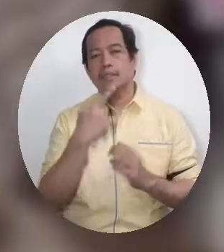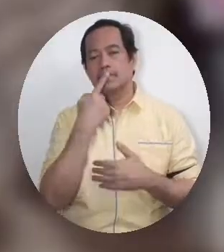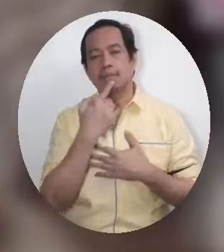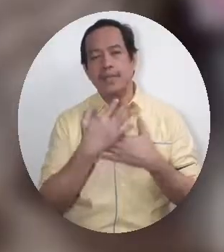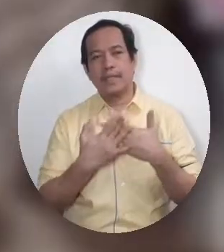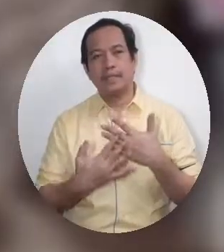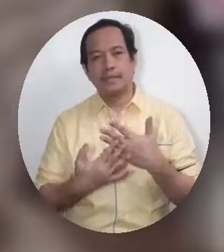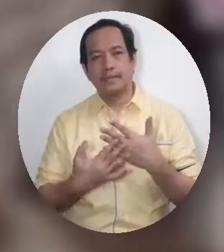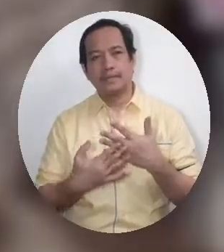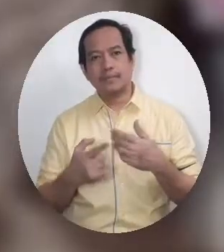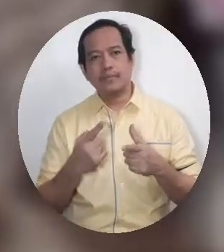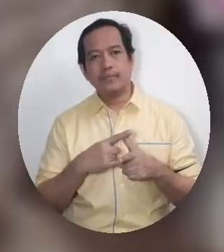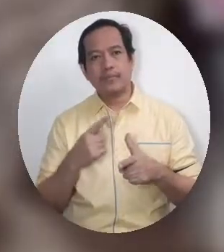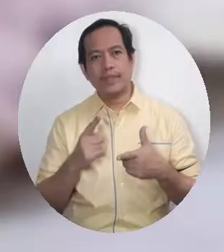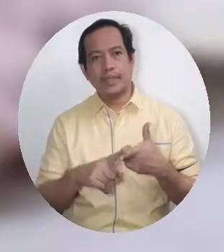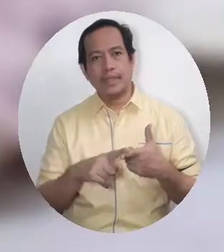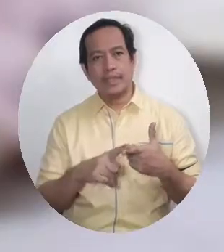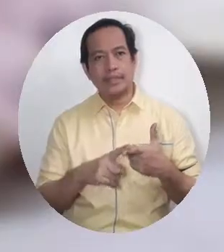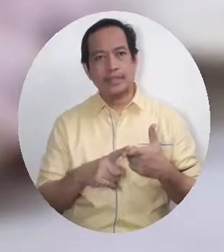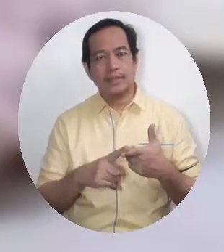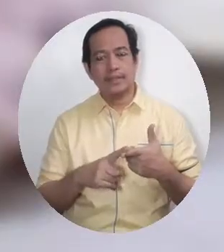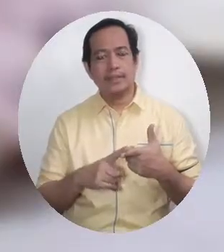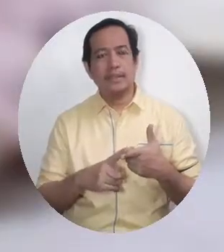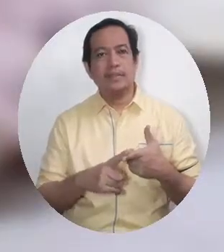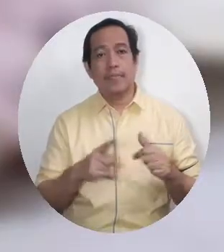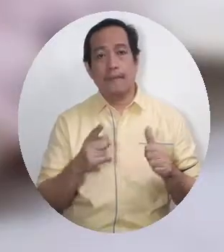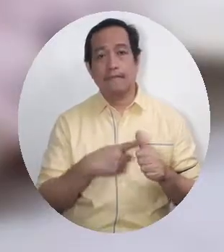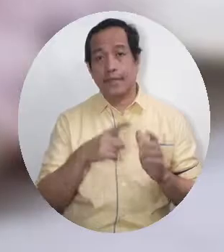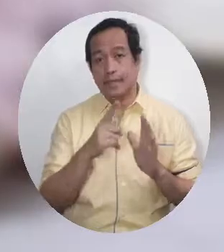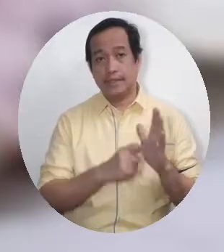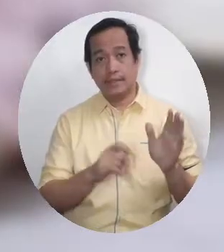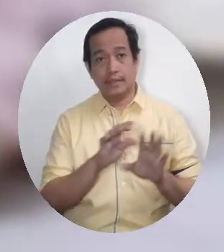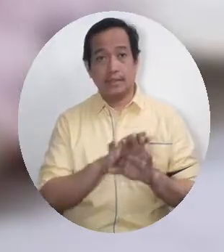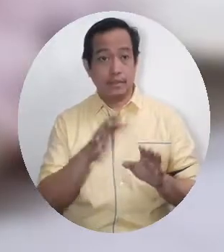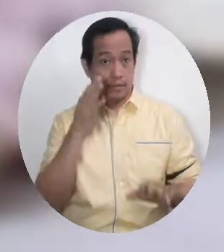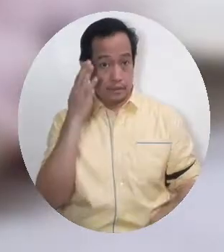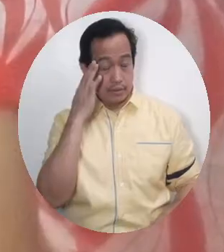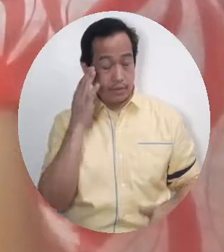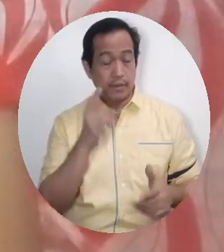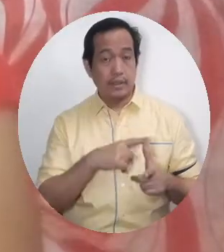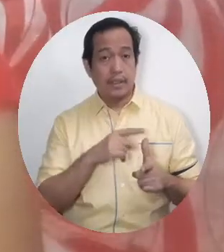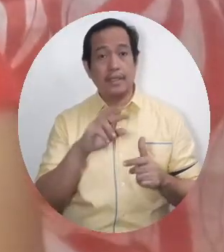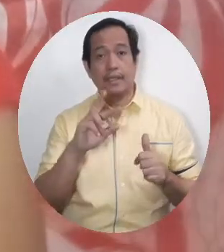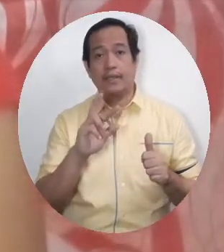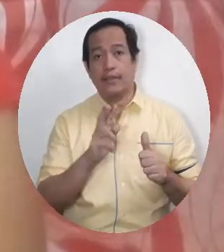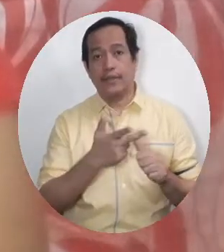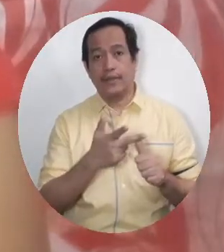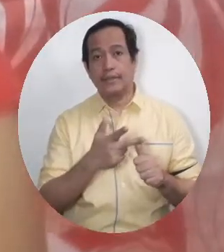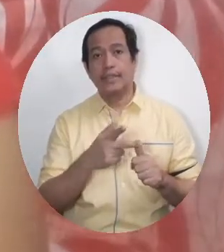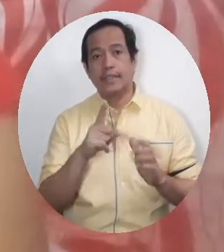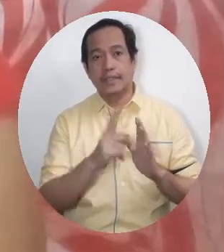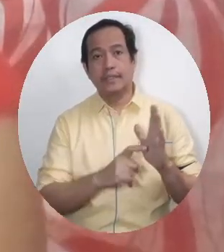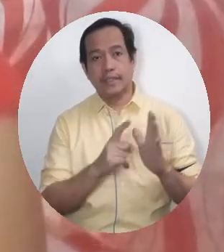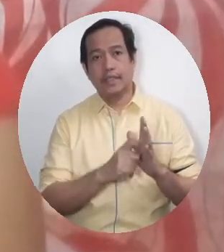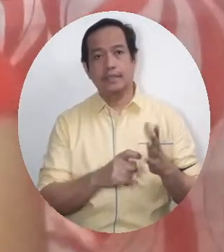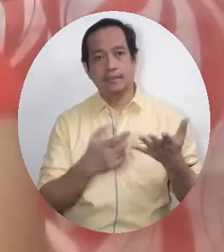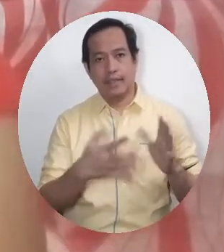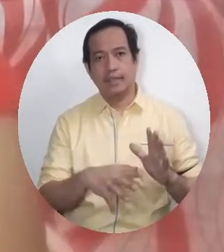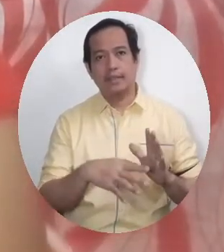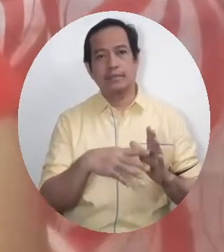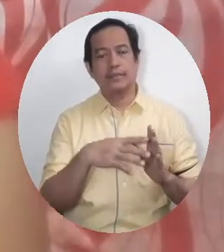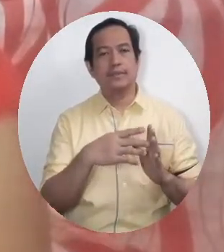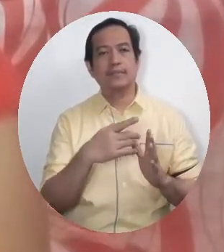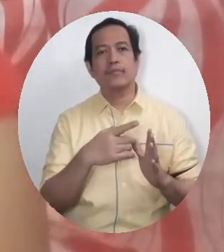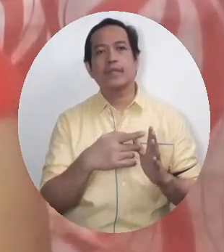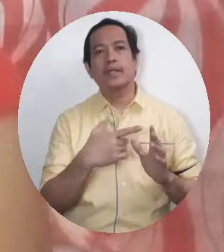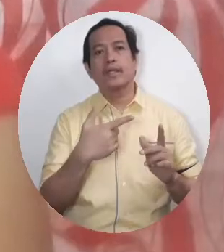CBC. Hanggang sa dun nga po, yung unang test, hindi pa po nakuha eh. At tatlong beses pa po siya kinunan talaga